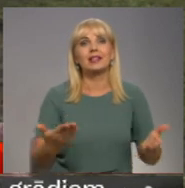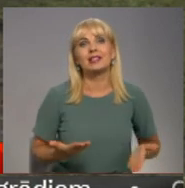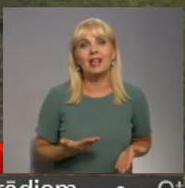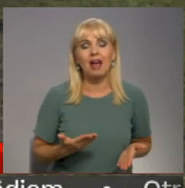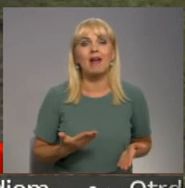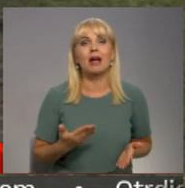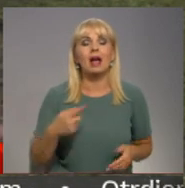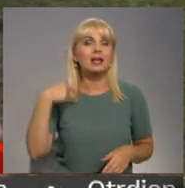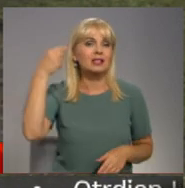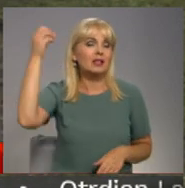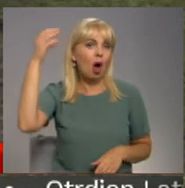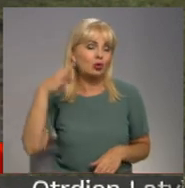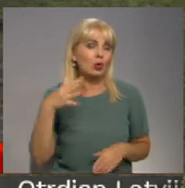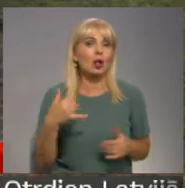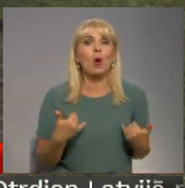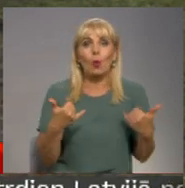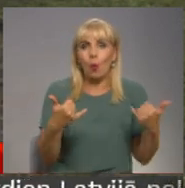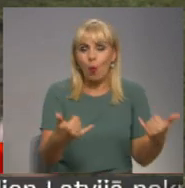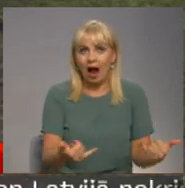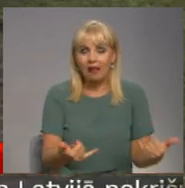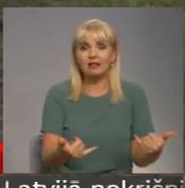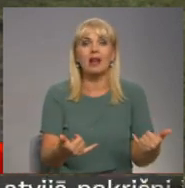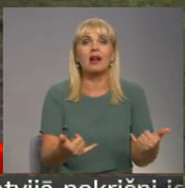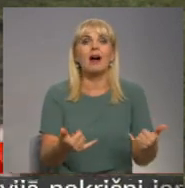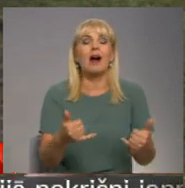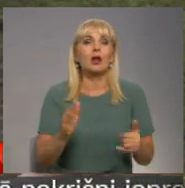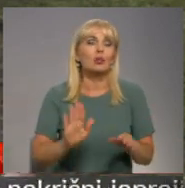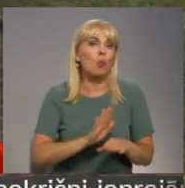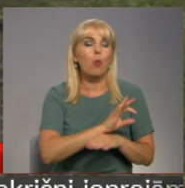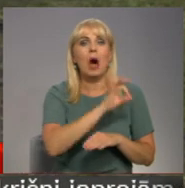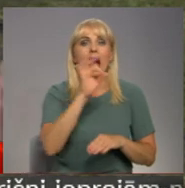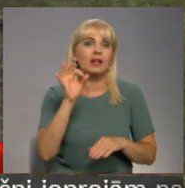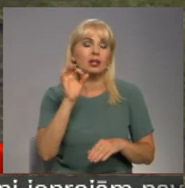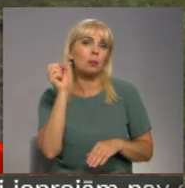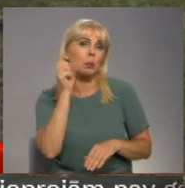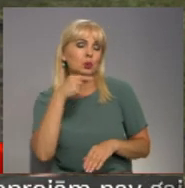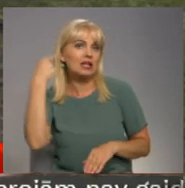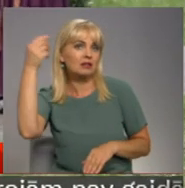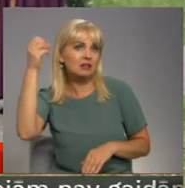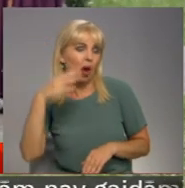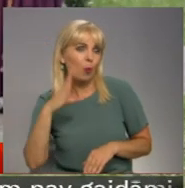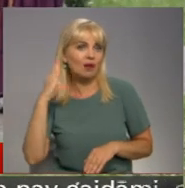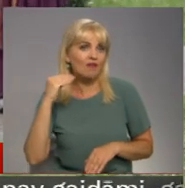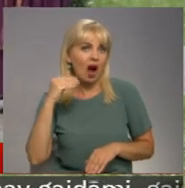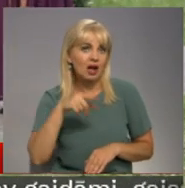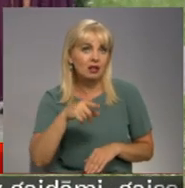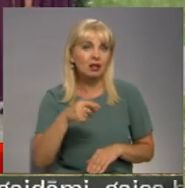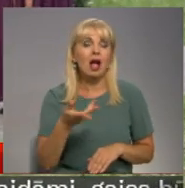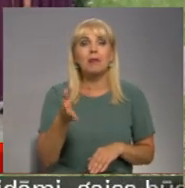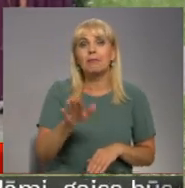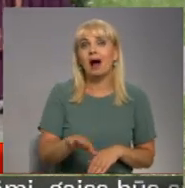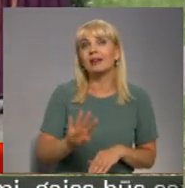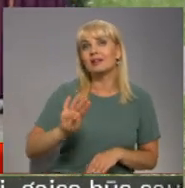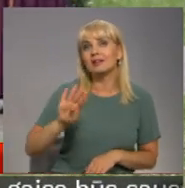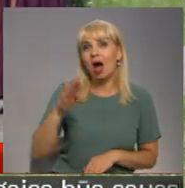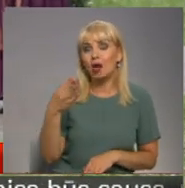zem saules un ka šie godi varētu būt rīta saule, pusdienas saule un vakars saule. Un tad vēl mums palika ceturtā,